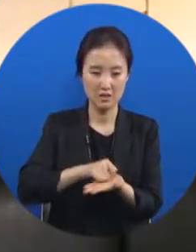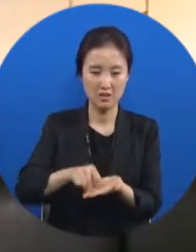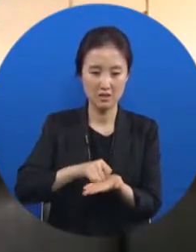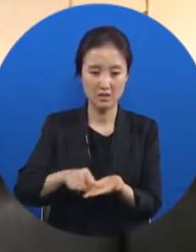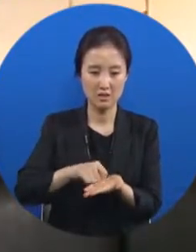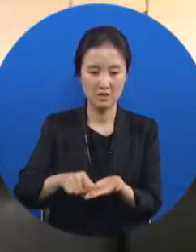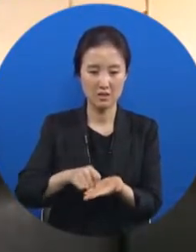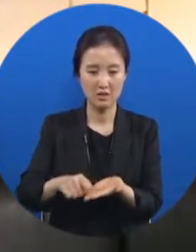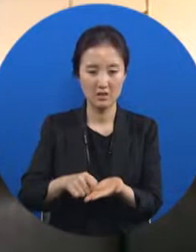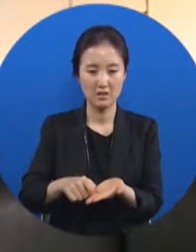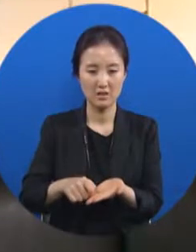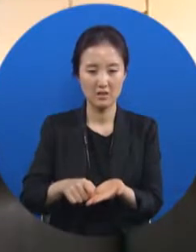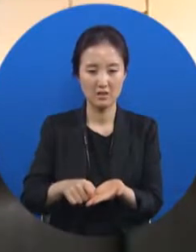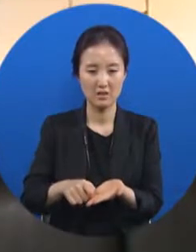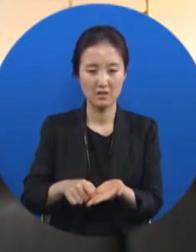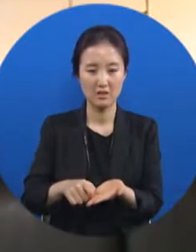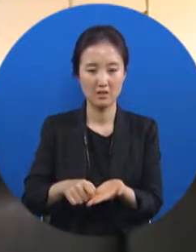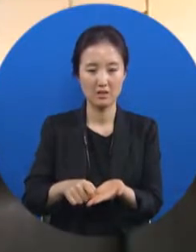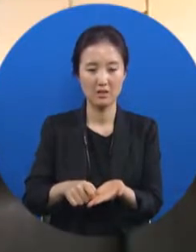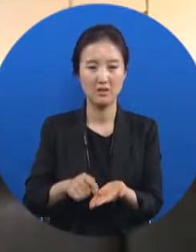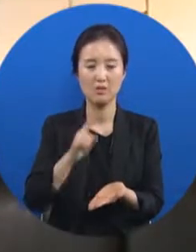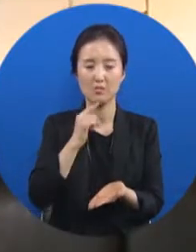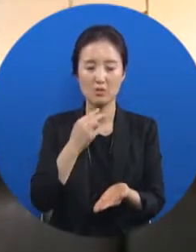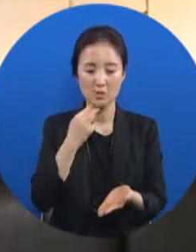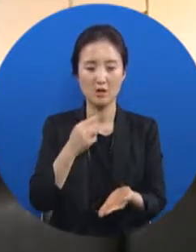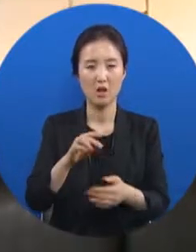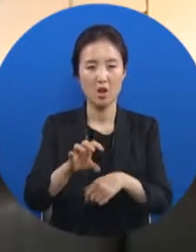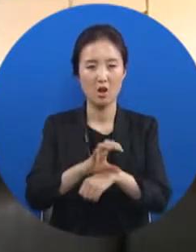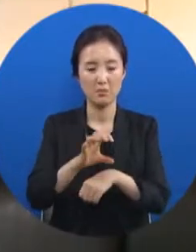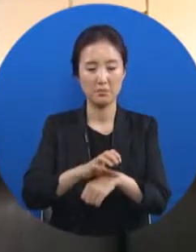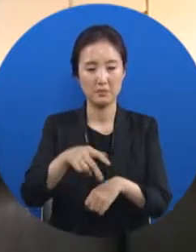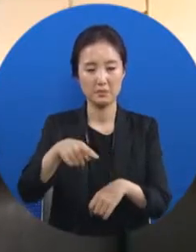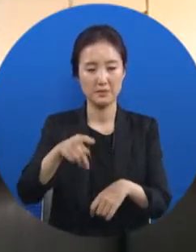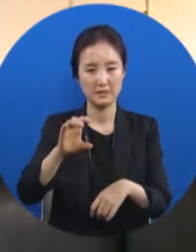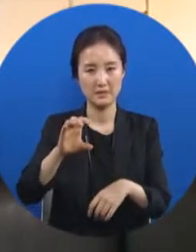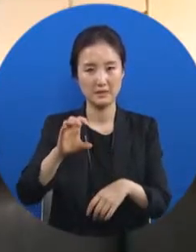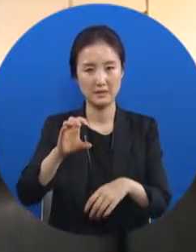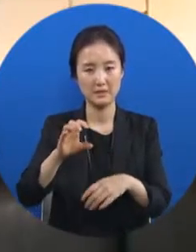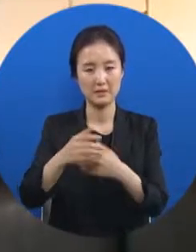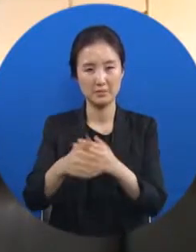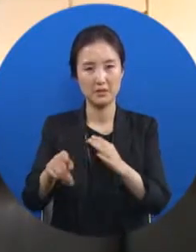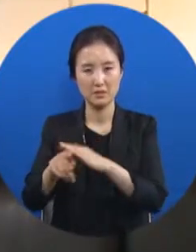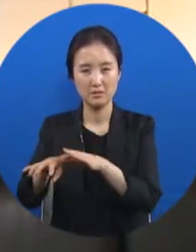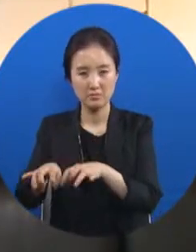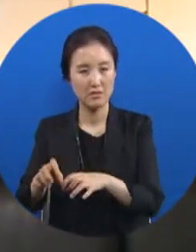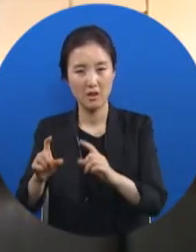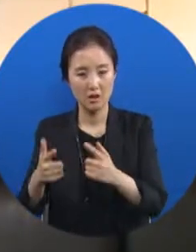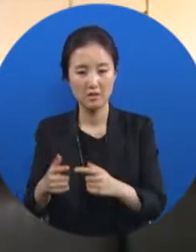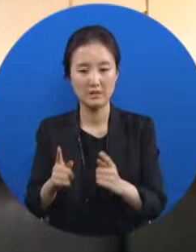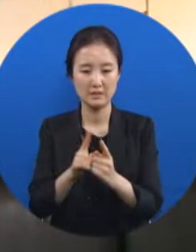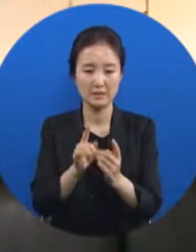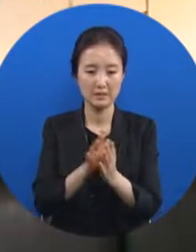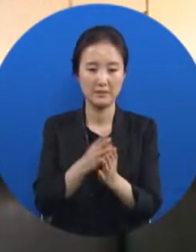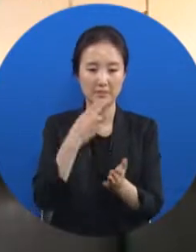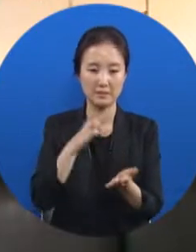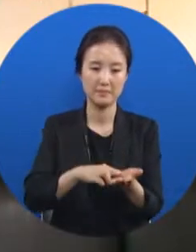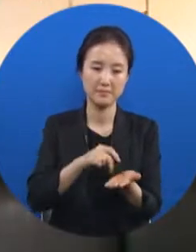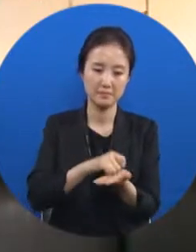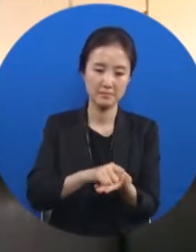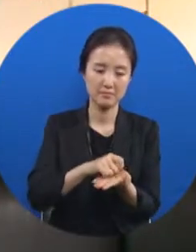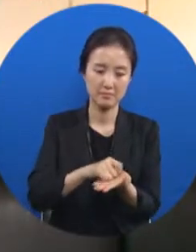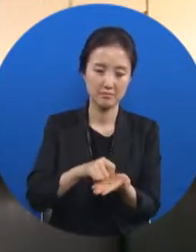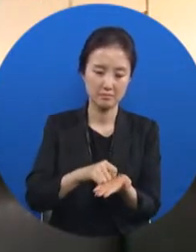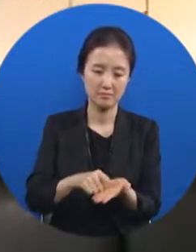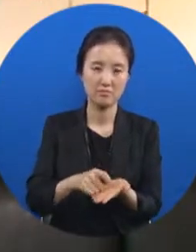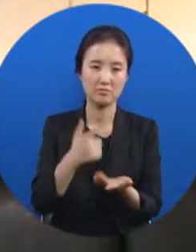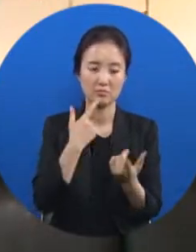쓰는 거. 이제 이메일 있었죠. PC방 가서 이렇게 했으니까. 근데 이제 그렇지 않고 이제 편지 쓰면서